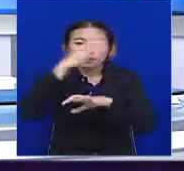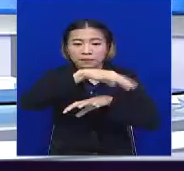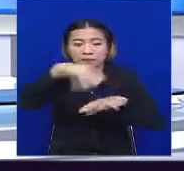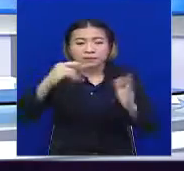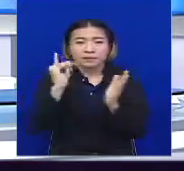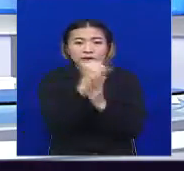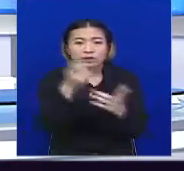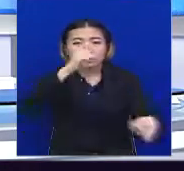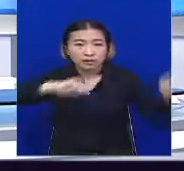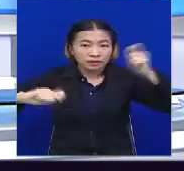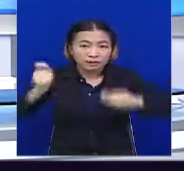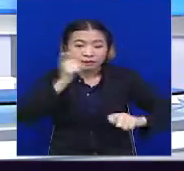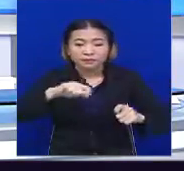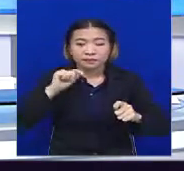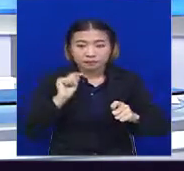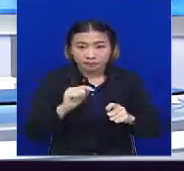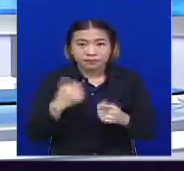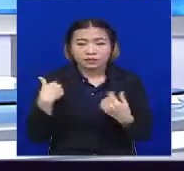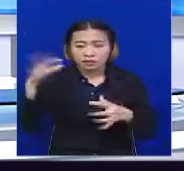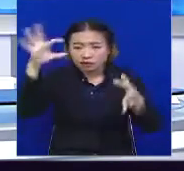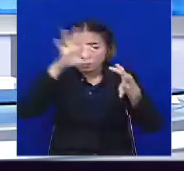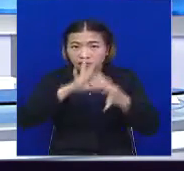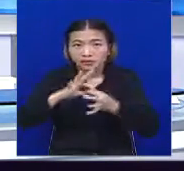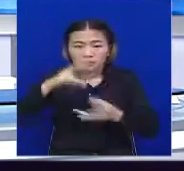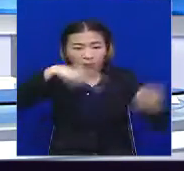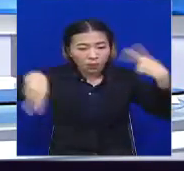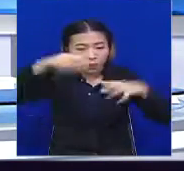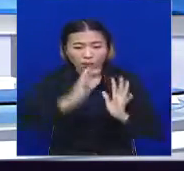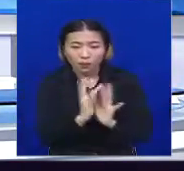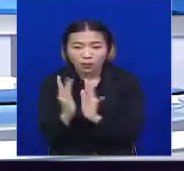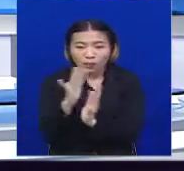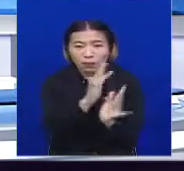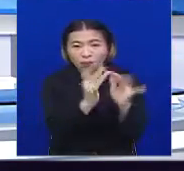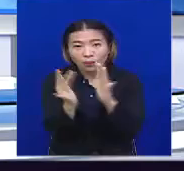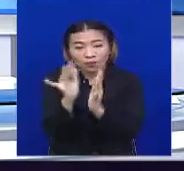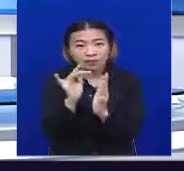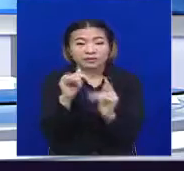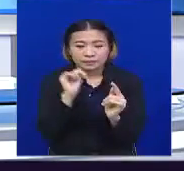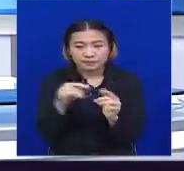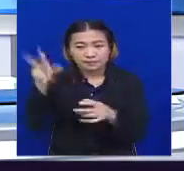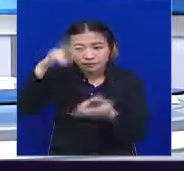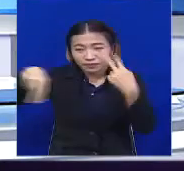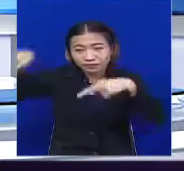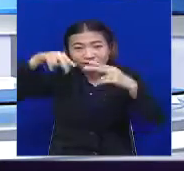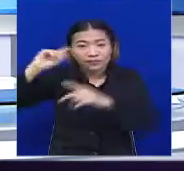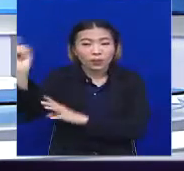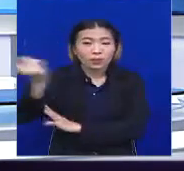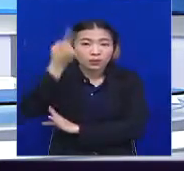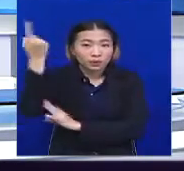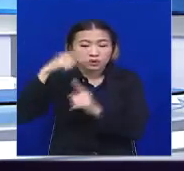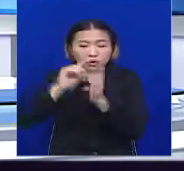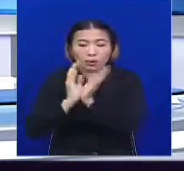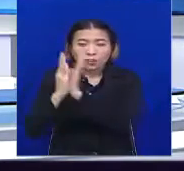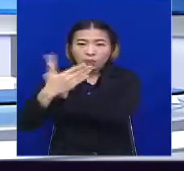ระบี่ครับที่นี่เขามีจุดเริ่มต้นโดยการรักษาปะการังรวมทั้งจัดระเบียบเรือท่องเที่ยวนำมาสู่การเปลี่ยนแปลงที่ส